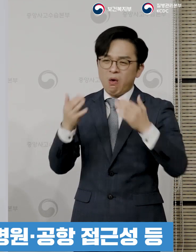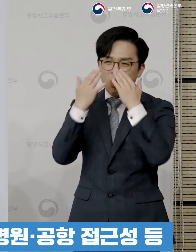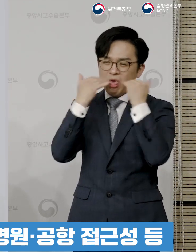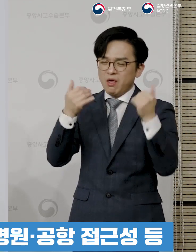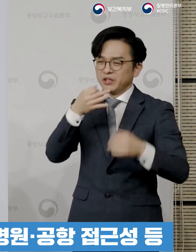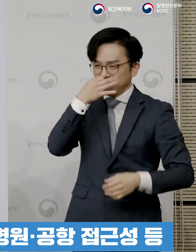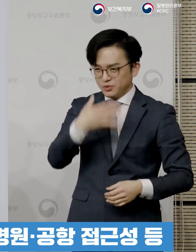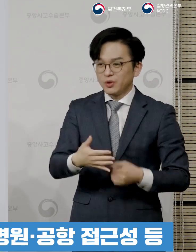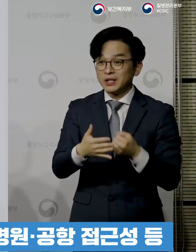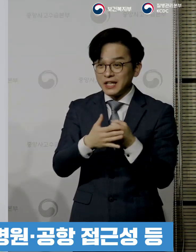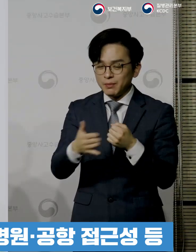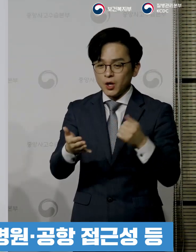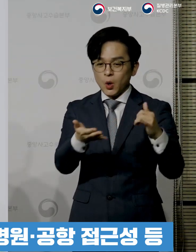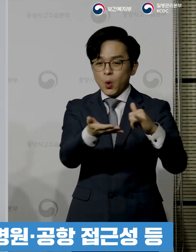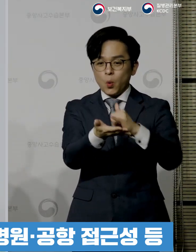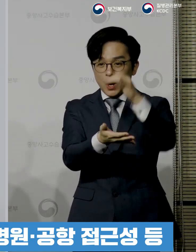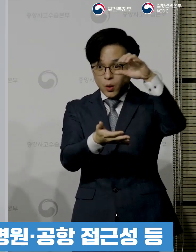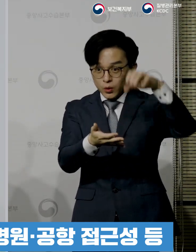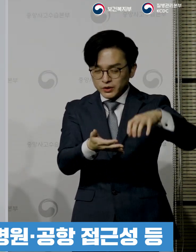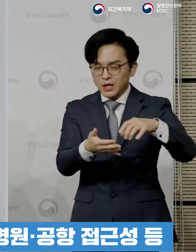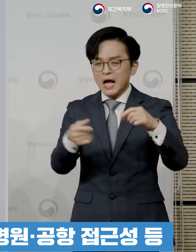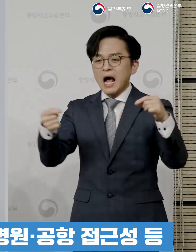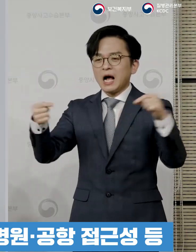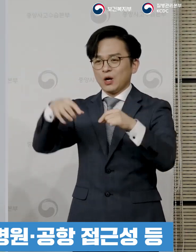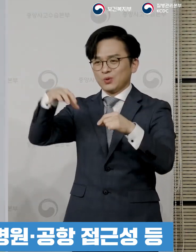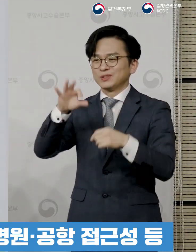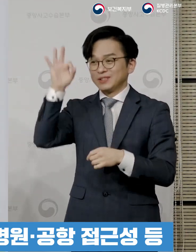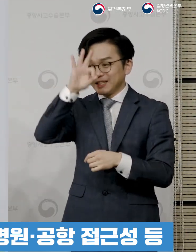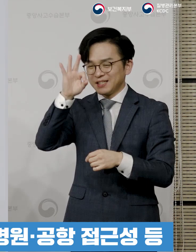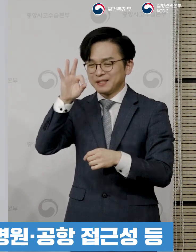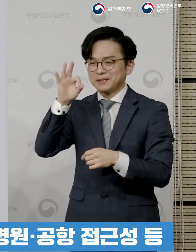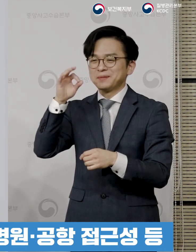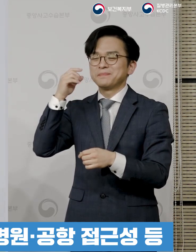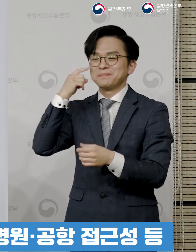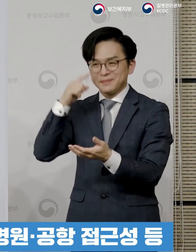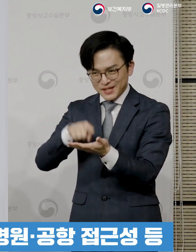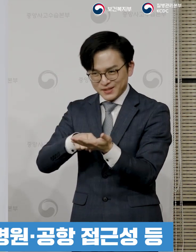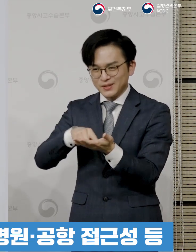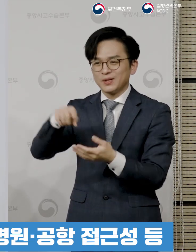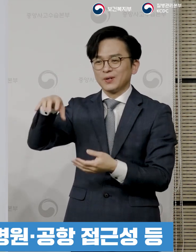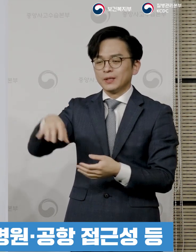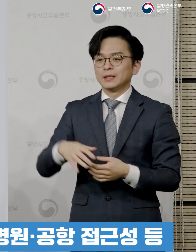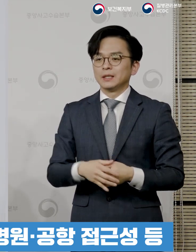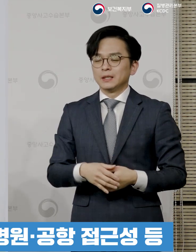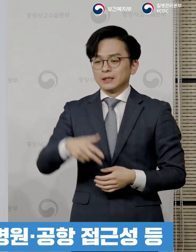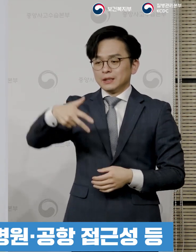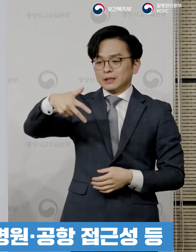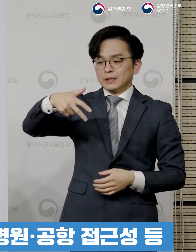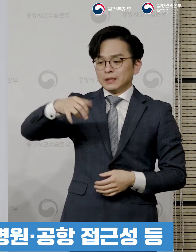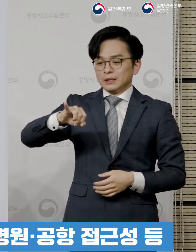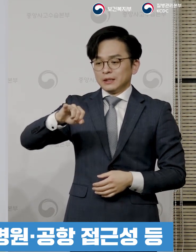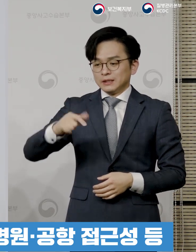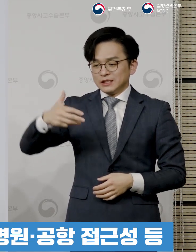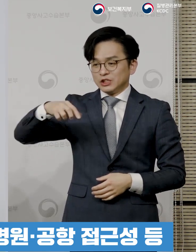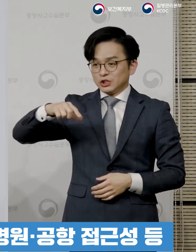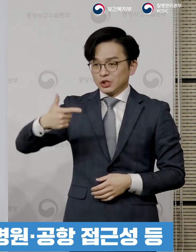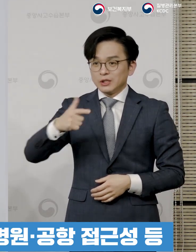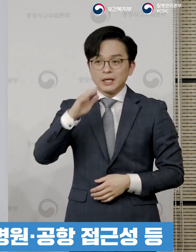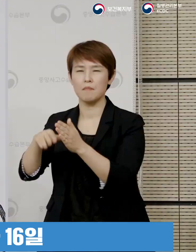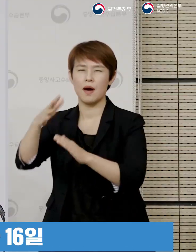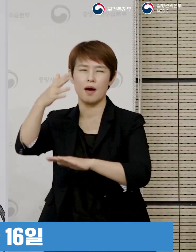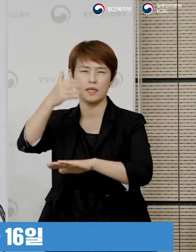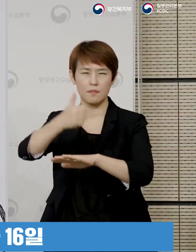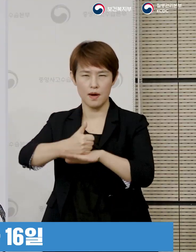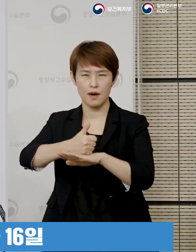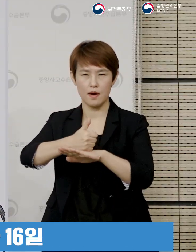좀 가까운 데로 좀 했다는 거 말씀드렸고 진천 아산이는 좀 제외를 했다는